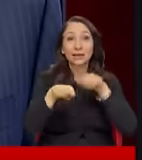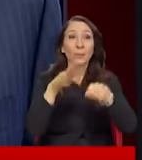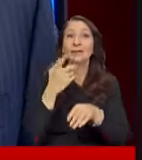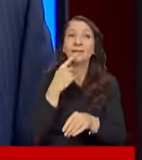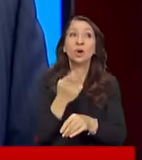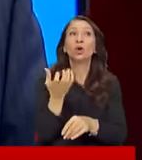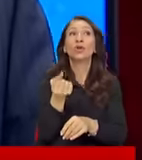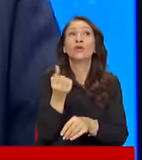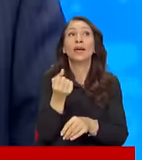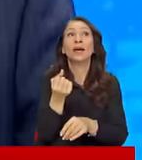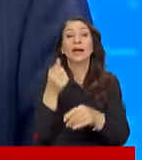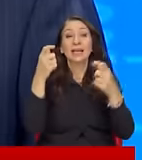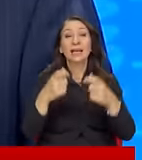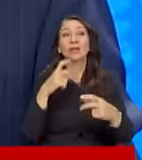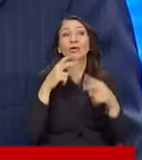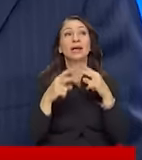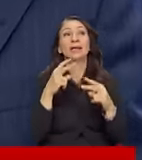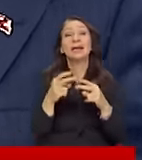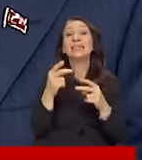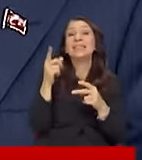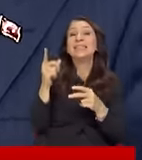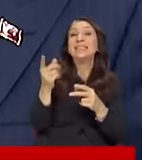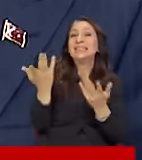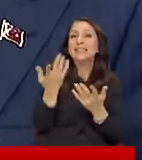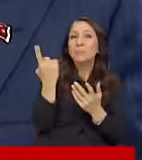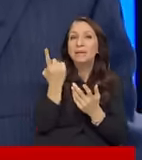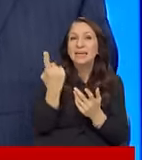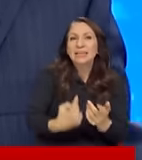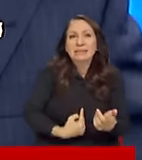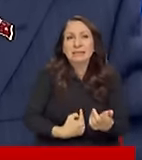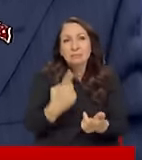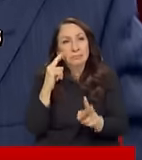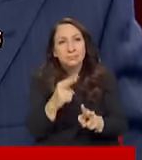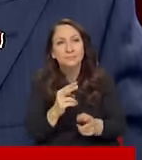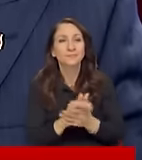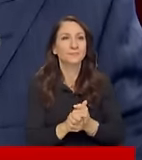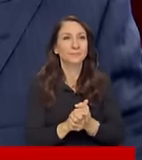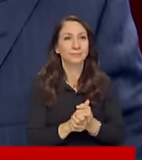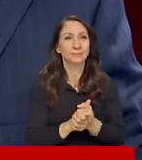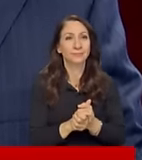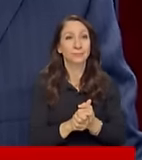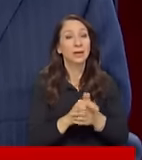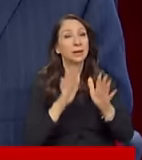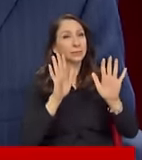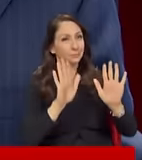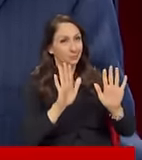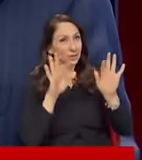dediniz? Köfteye, kent lokantalarına siz nasıl bir hissiyatla yaklaştınız?